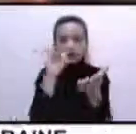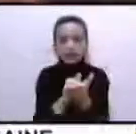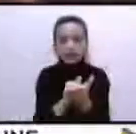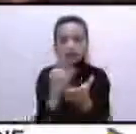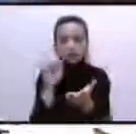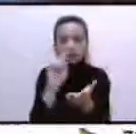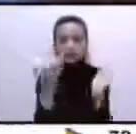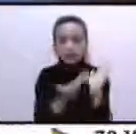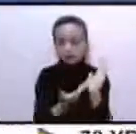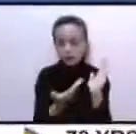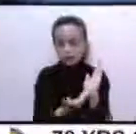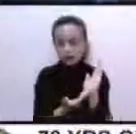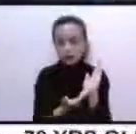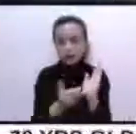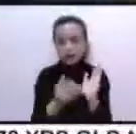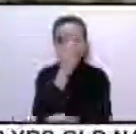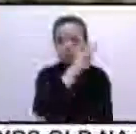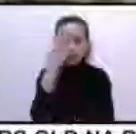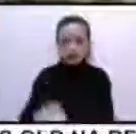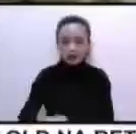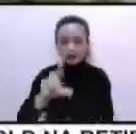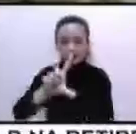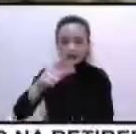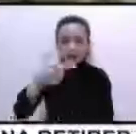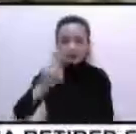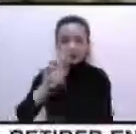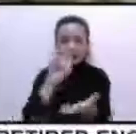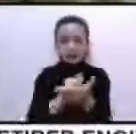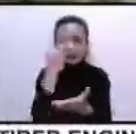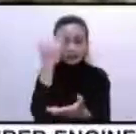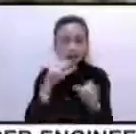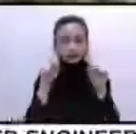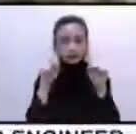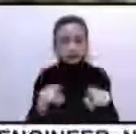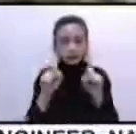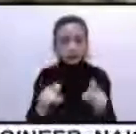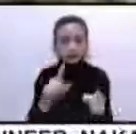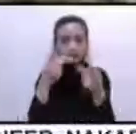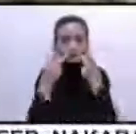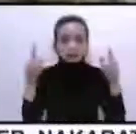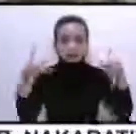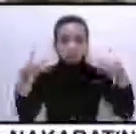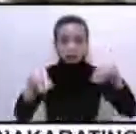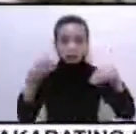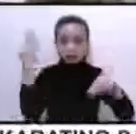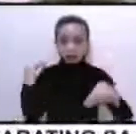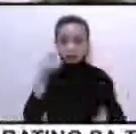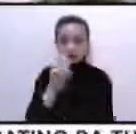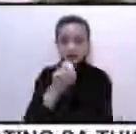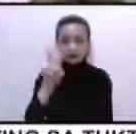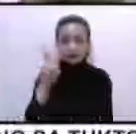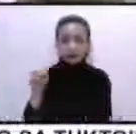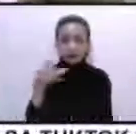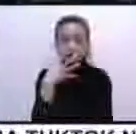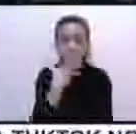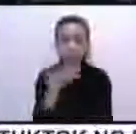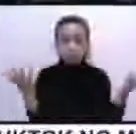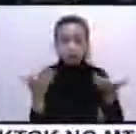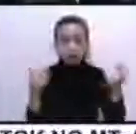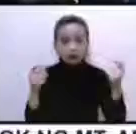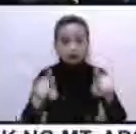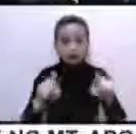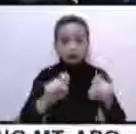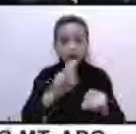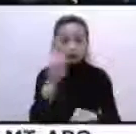ng Manila LGU kaya naibenta ang lote ng public market noong 2020. Ang pinagbentahan ayon sa LGU ay ginamit sa